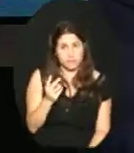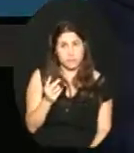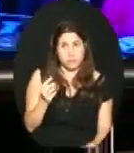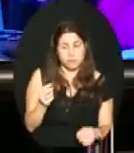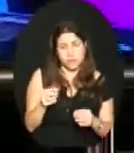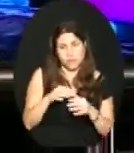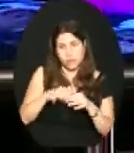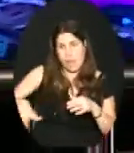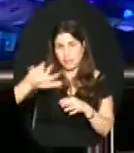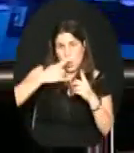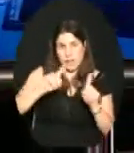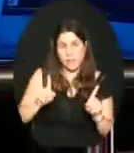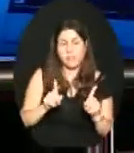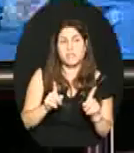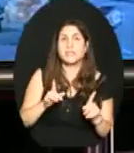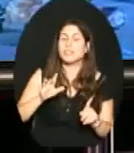בשאר האזור. כן.